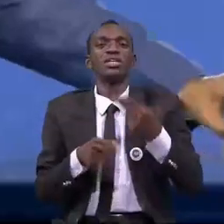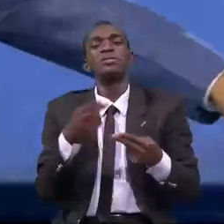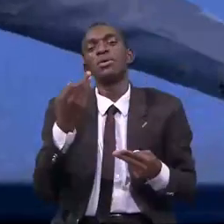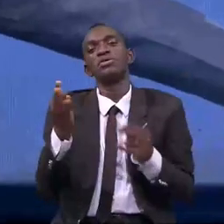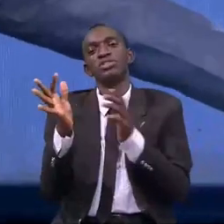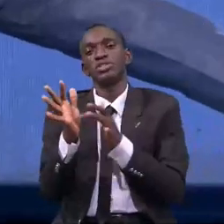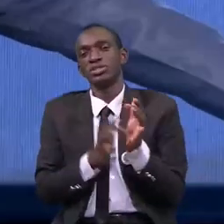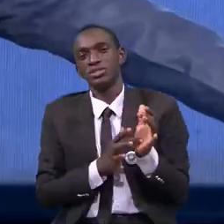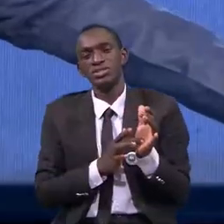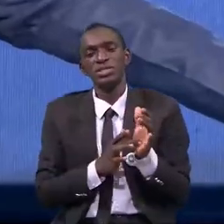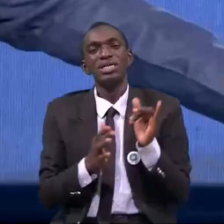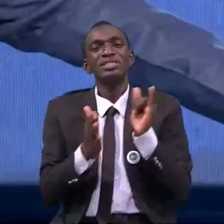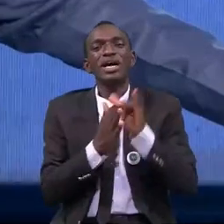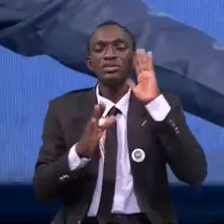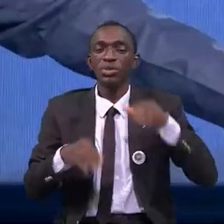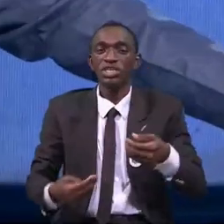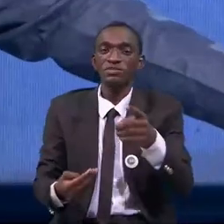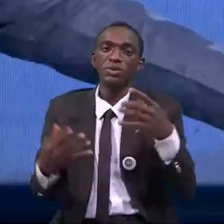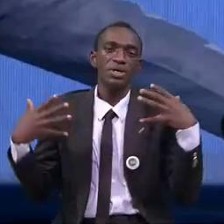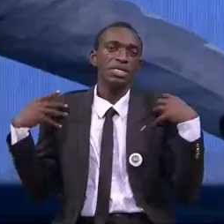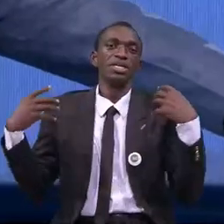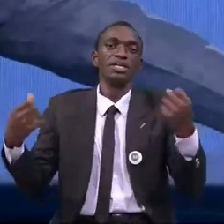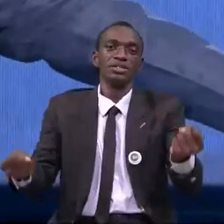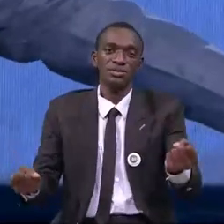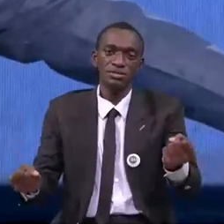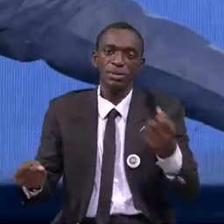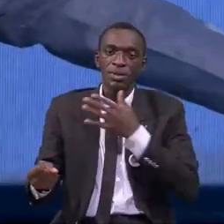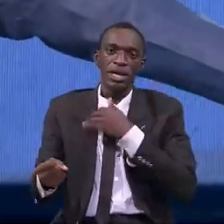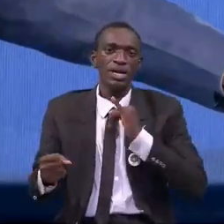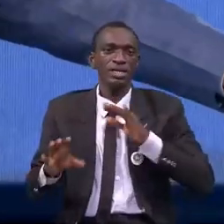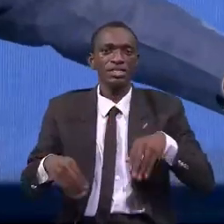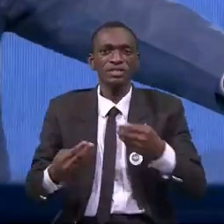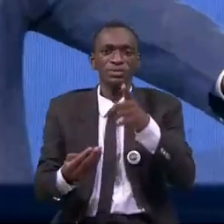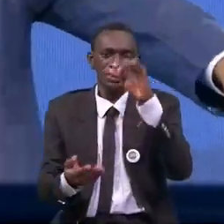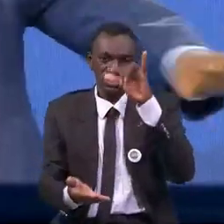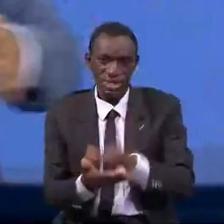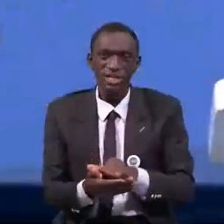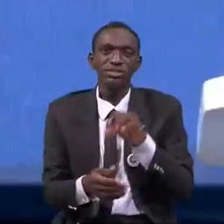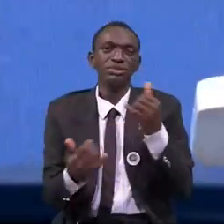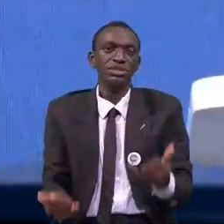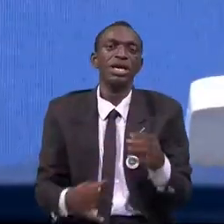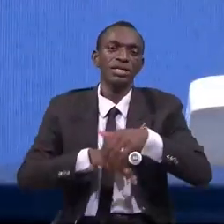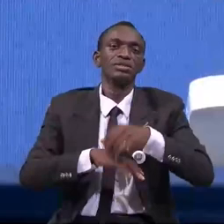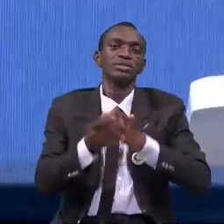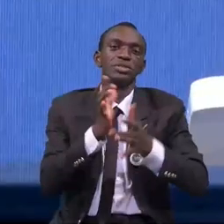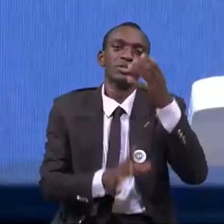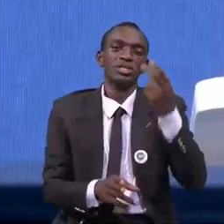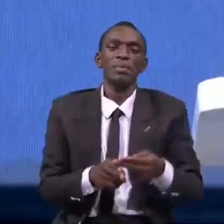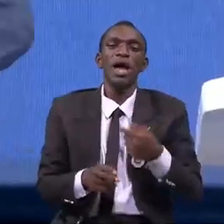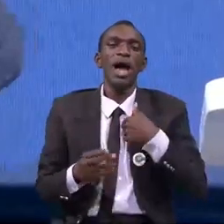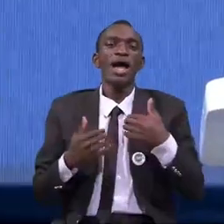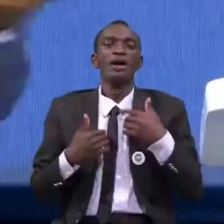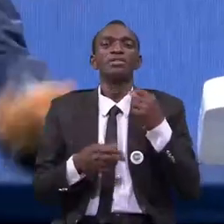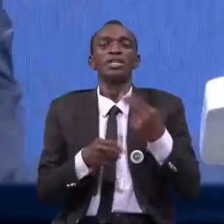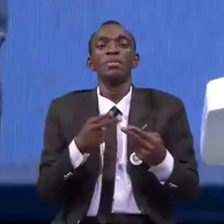de Jésus qui va apporter la guérison je vous donne le nom là ce soir j'ai le nom